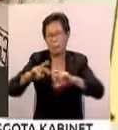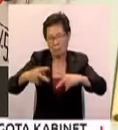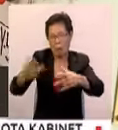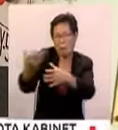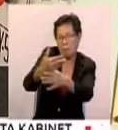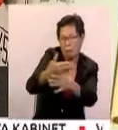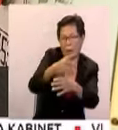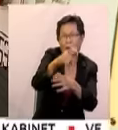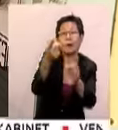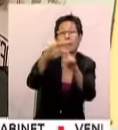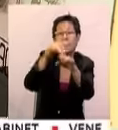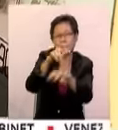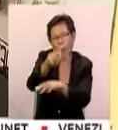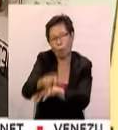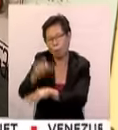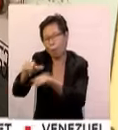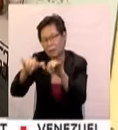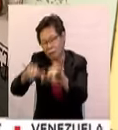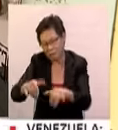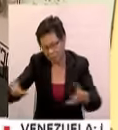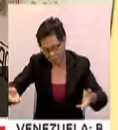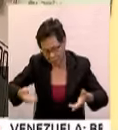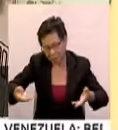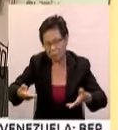kepada penghuninya.